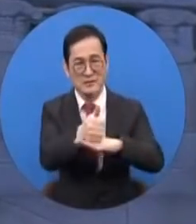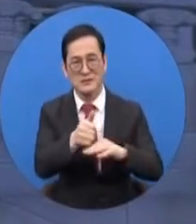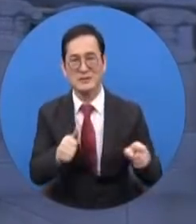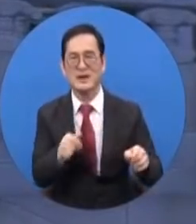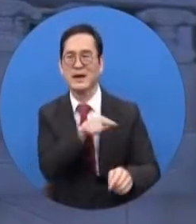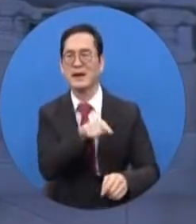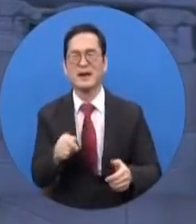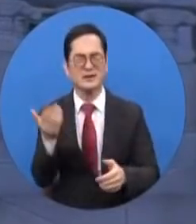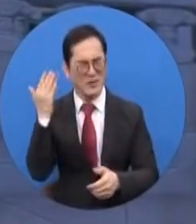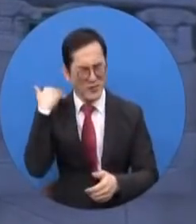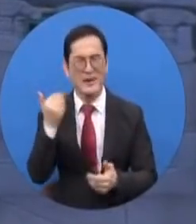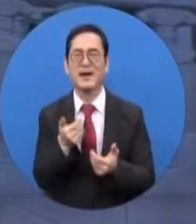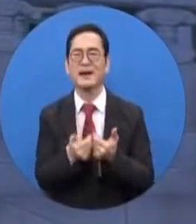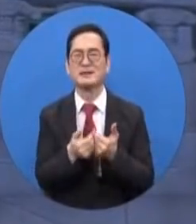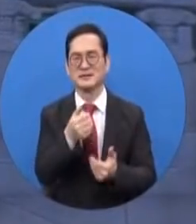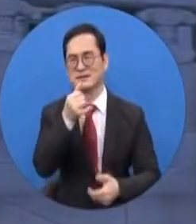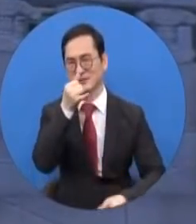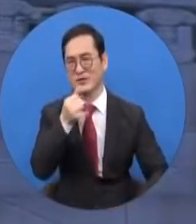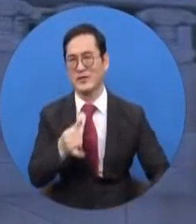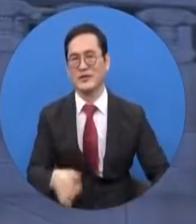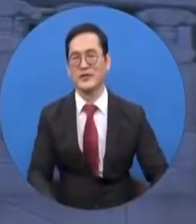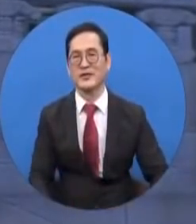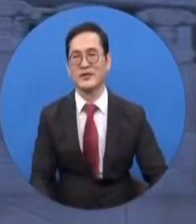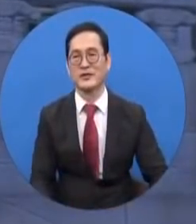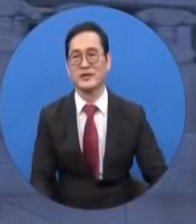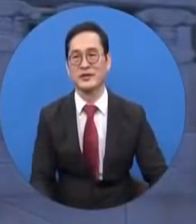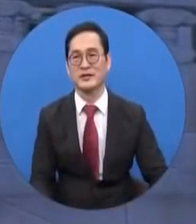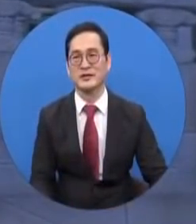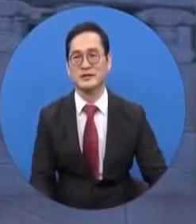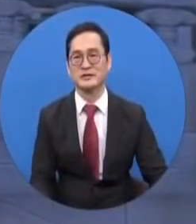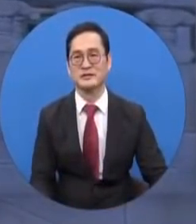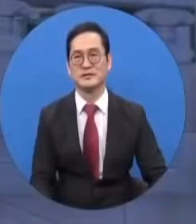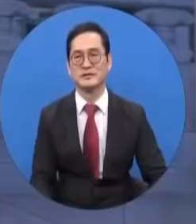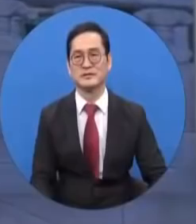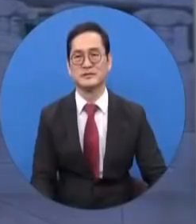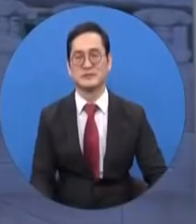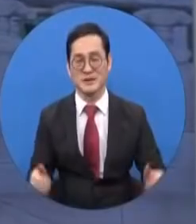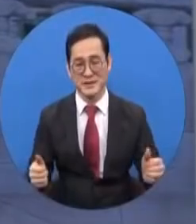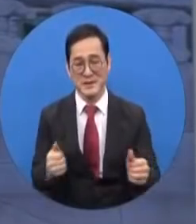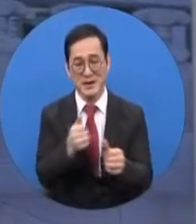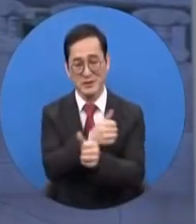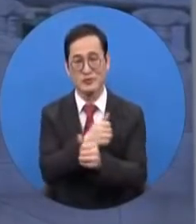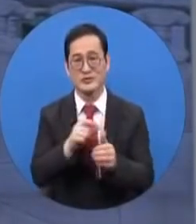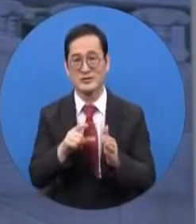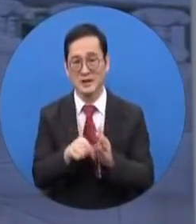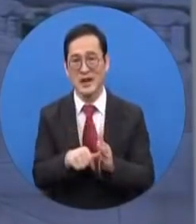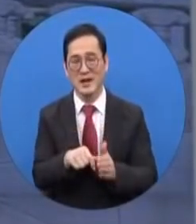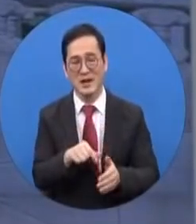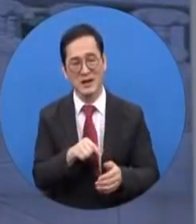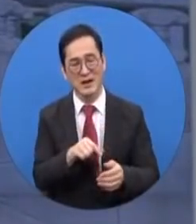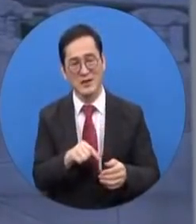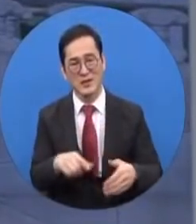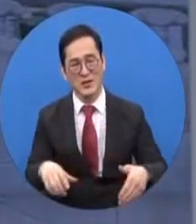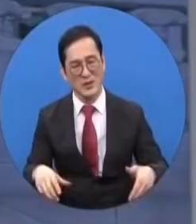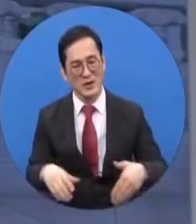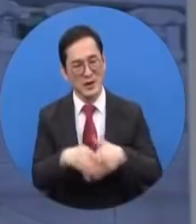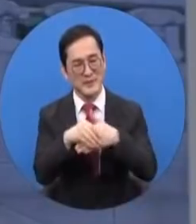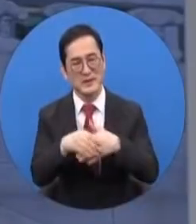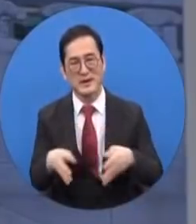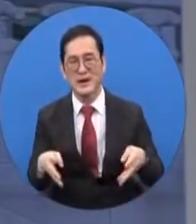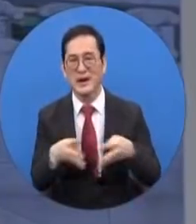같은 진영 안에서 정권이 재창출할 때도 신구 권력의 갈등은 있어 왔습니다. 그런데 지금 마지막에 봤던 저